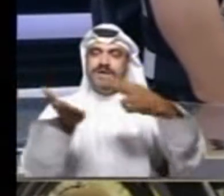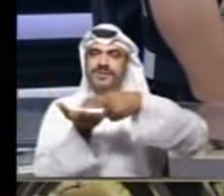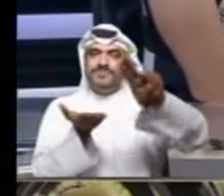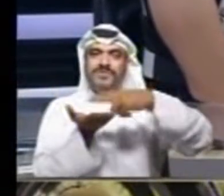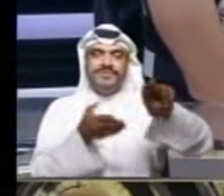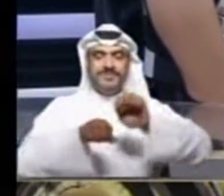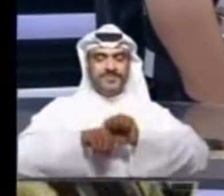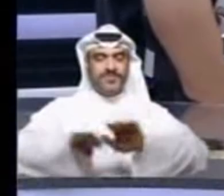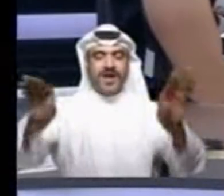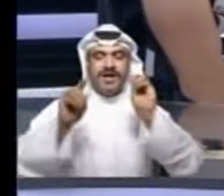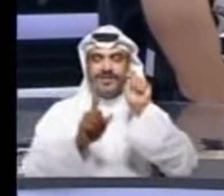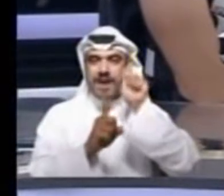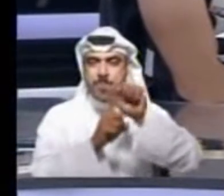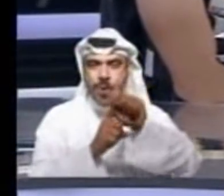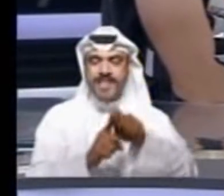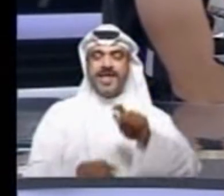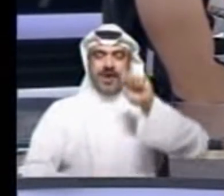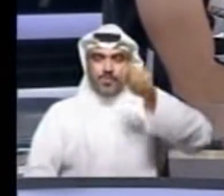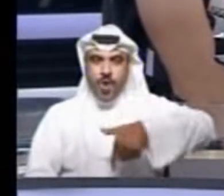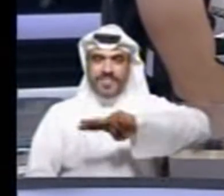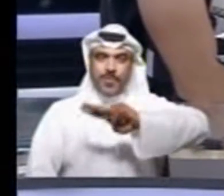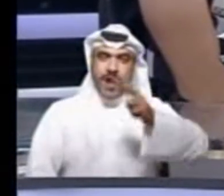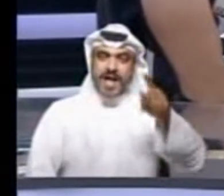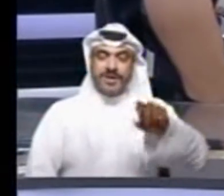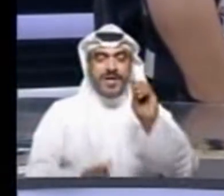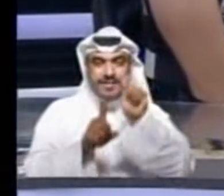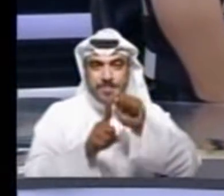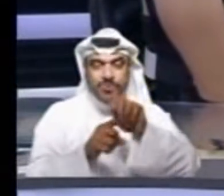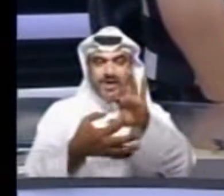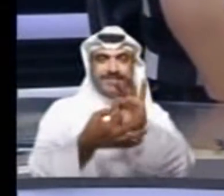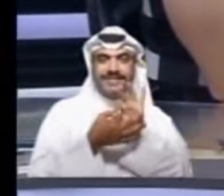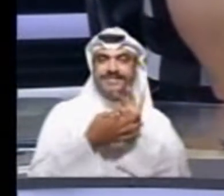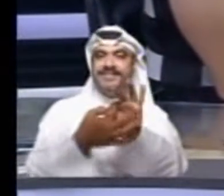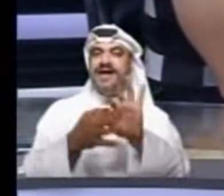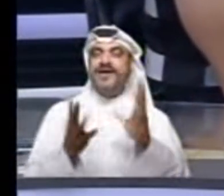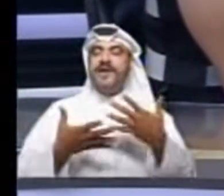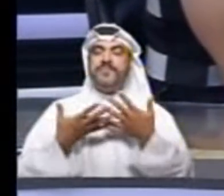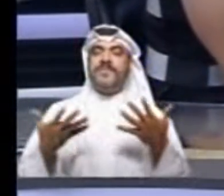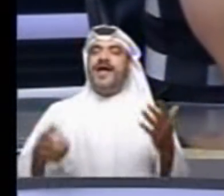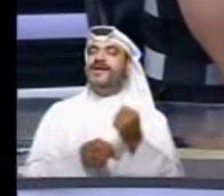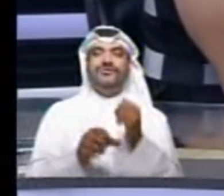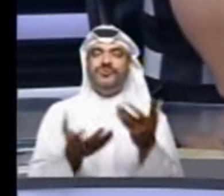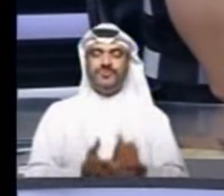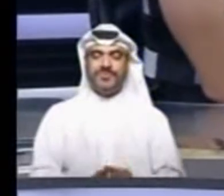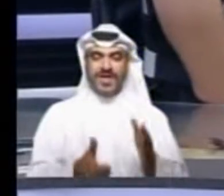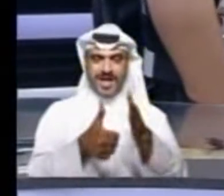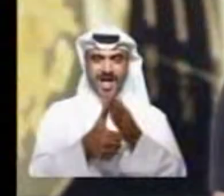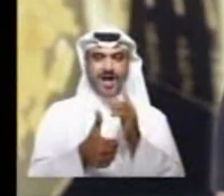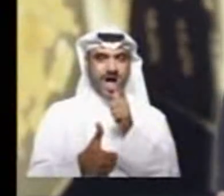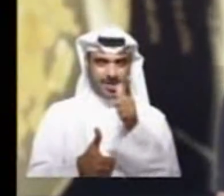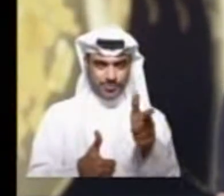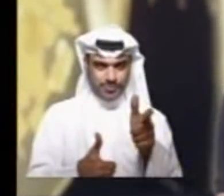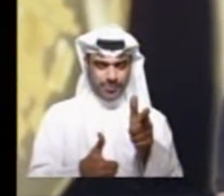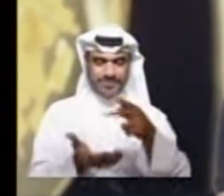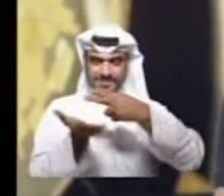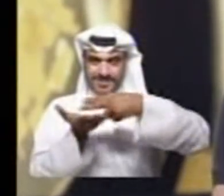للساده المشاهدين المواطنين المقيمين حتى يكون هناك تنسيق وايضا حتى يكون هناك اريحيه في عملكم؟ اي نعم، اول شيء اوصل